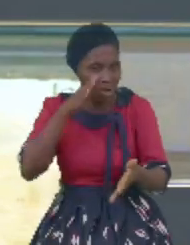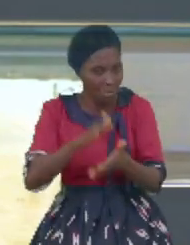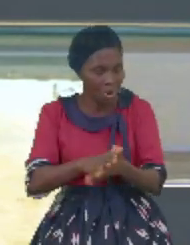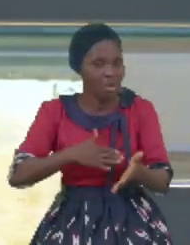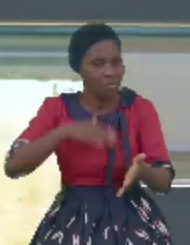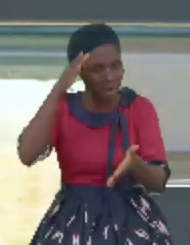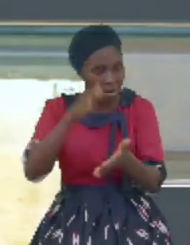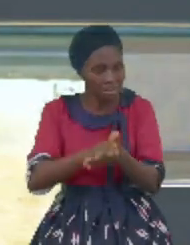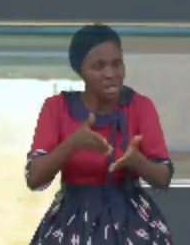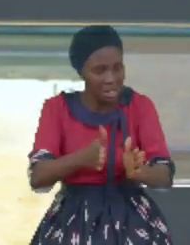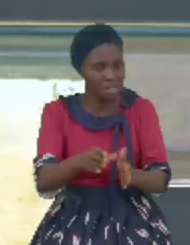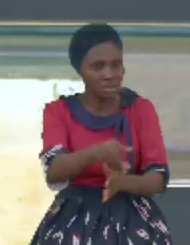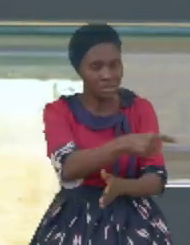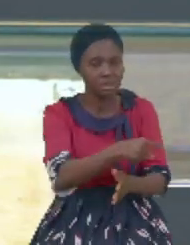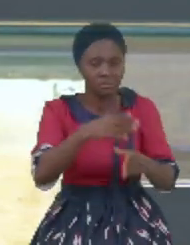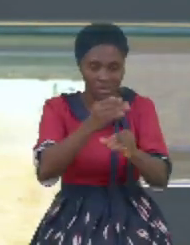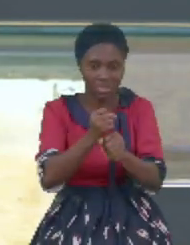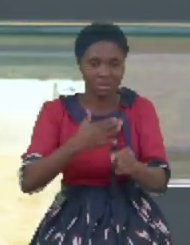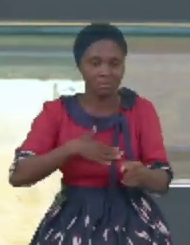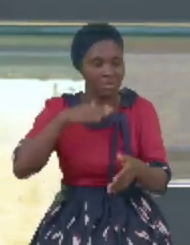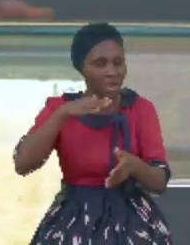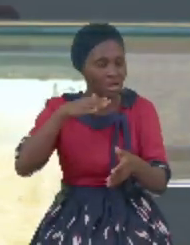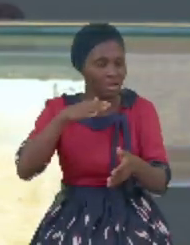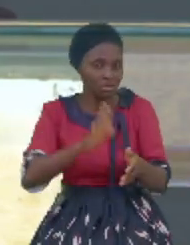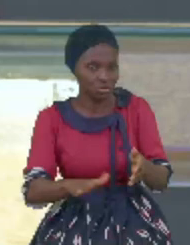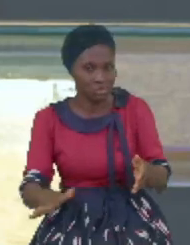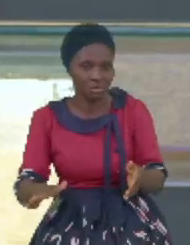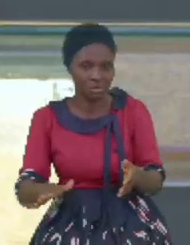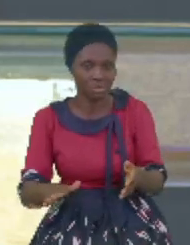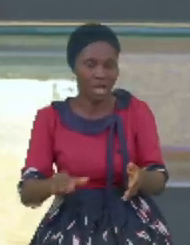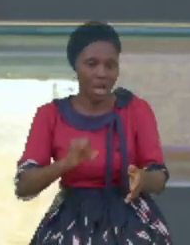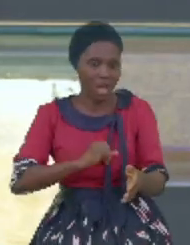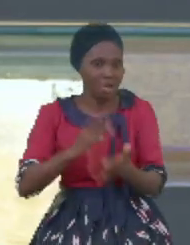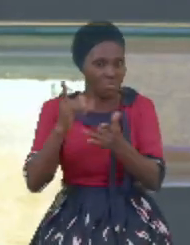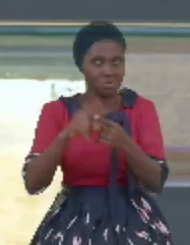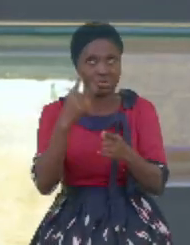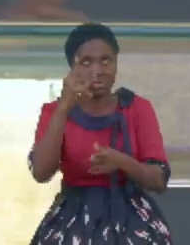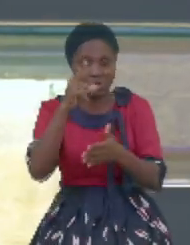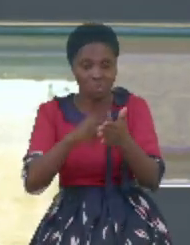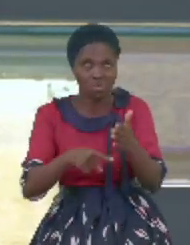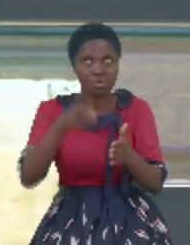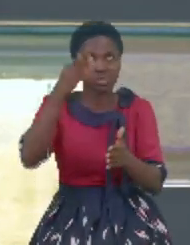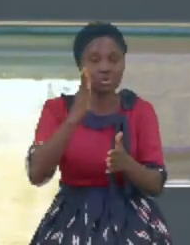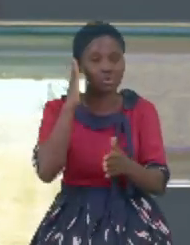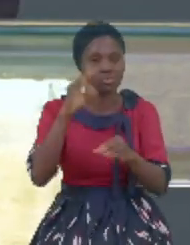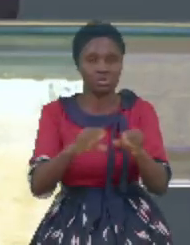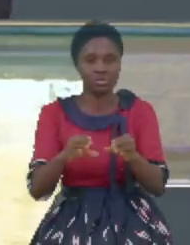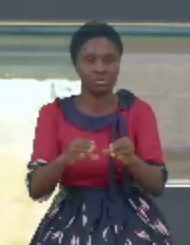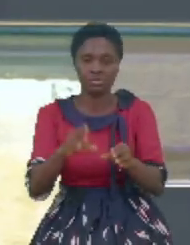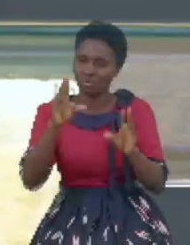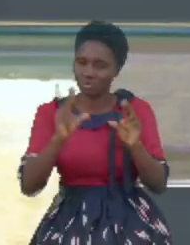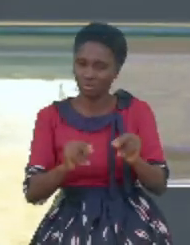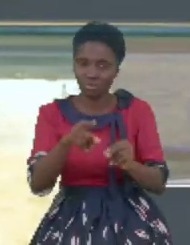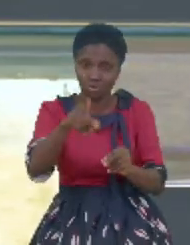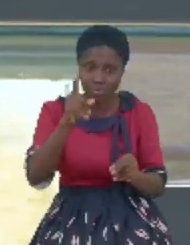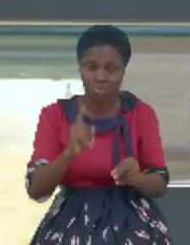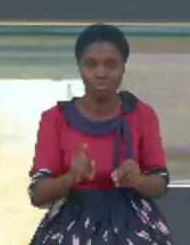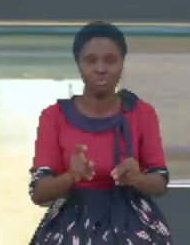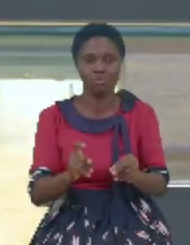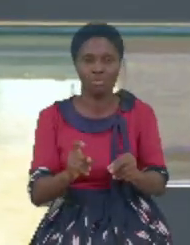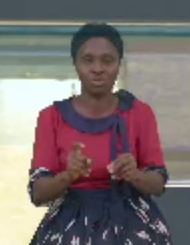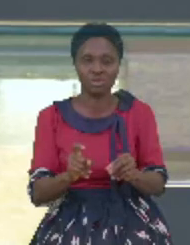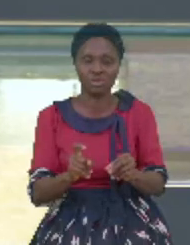ma femme, qu'ils prennent mes enfants. Moi, je vais voir ce que Dieu va faire. Mais tu dois te soulever contre eux. Tu